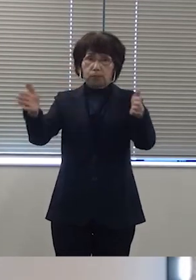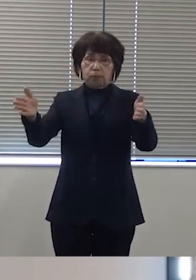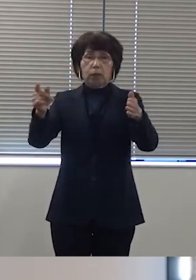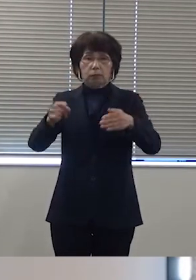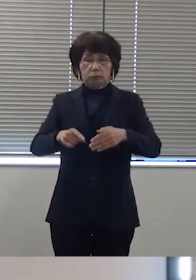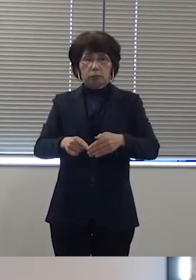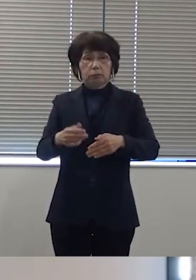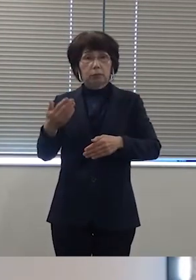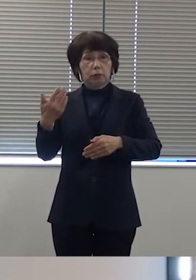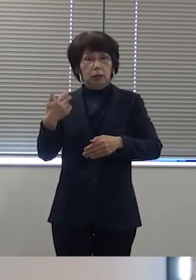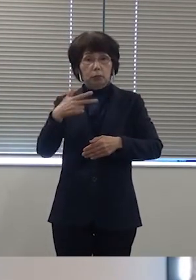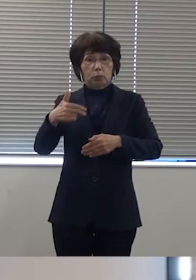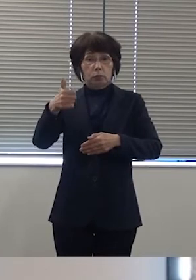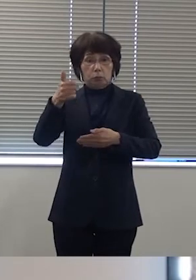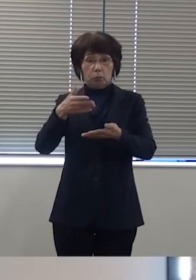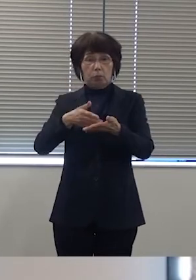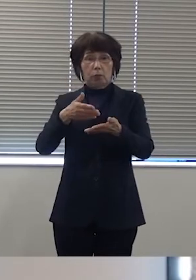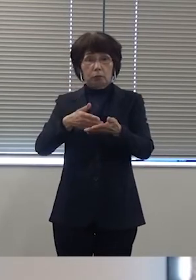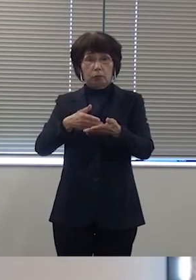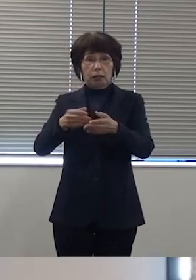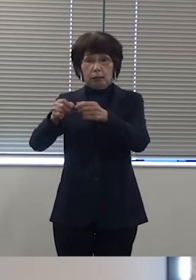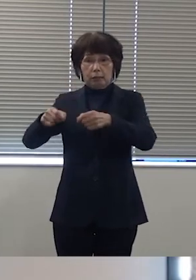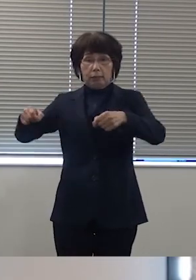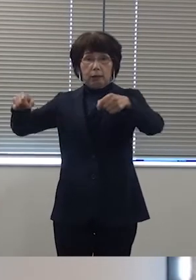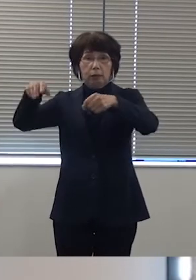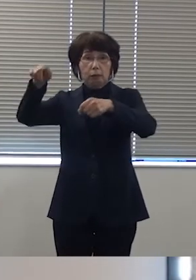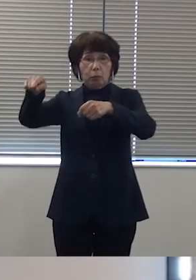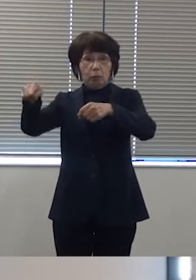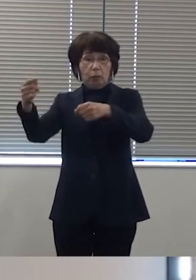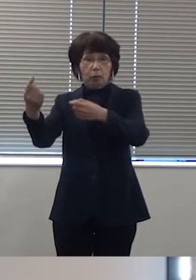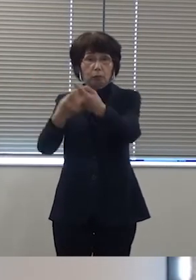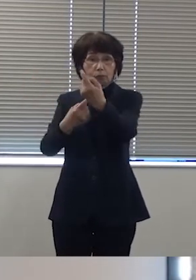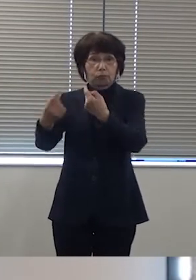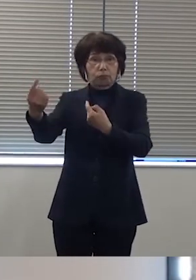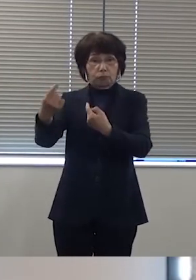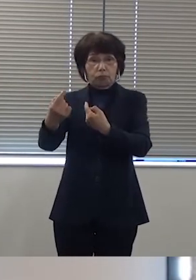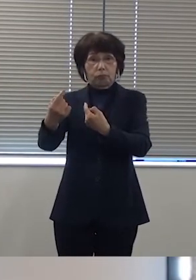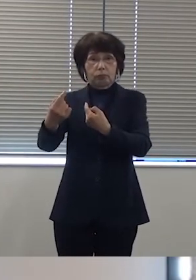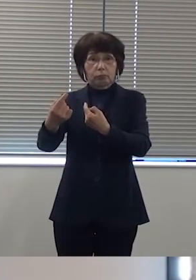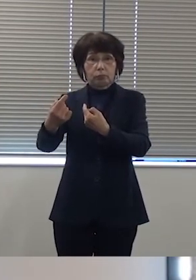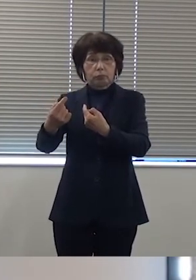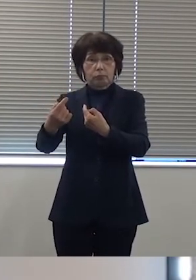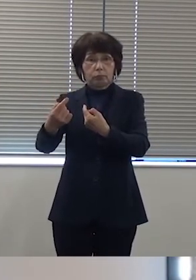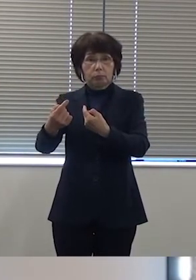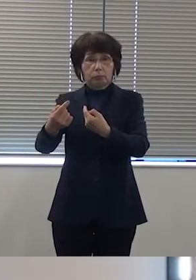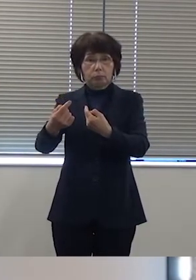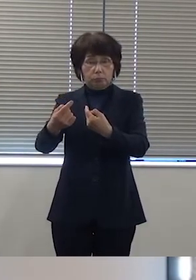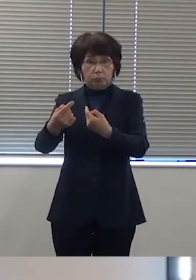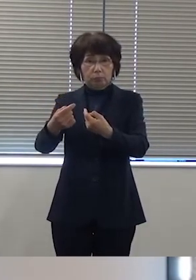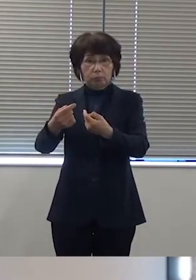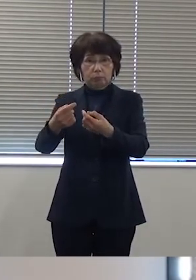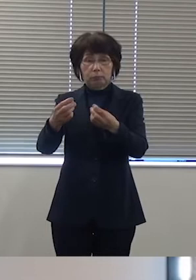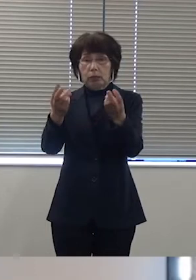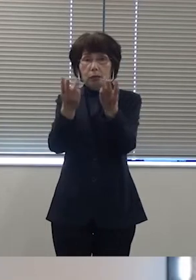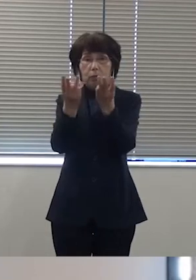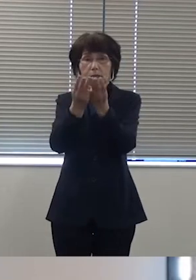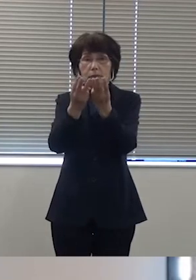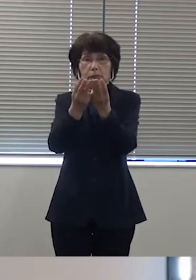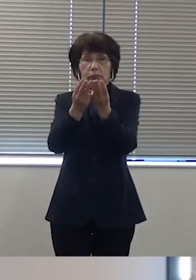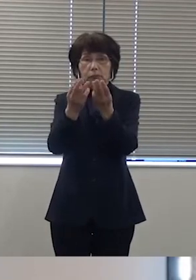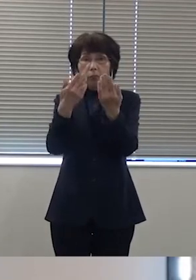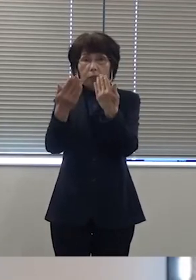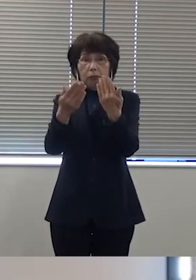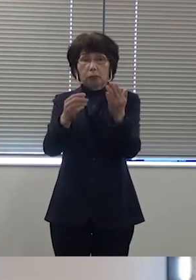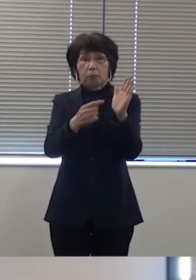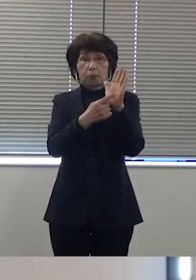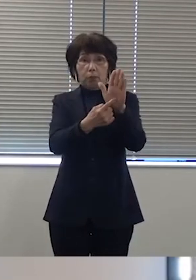てまして、あのやはりコロナにおけるですね、自然体験志向の高まりですとか密を避ける行動変容